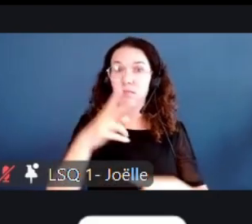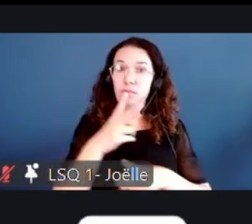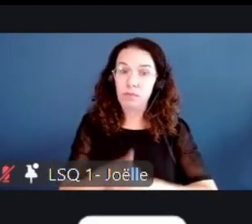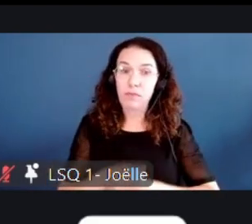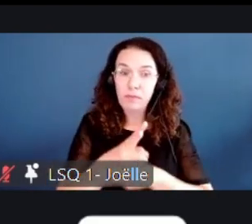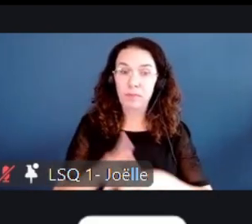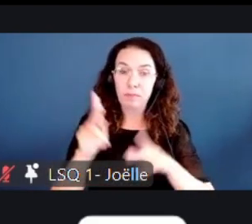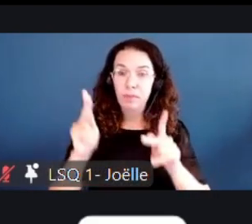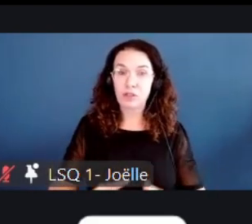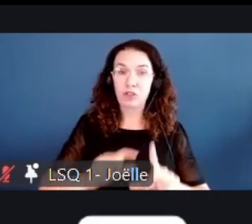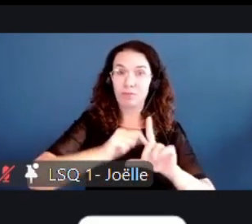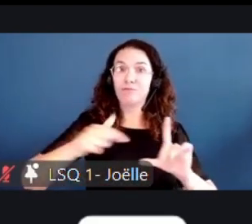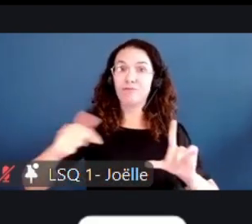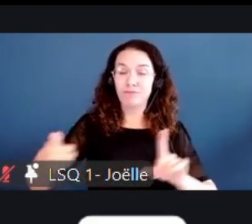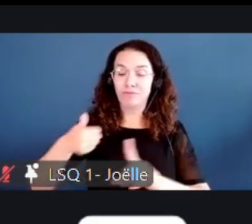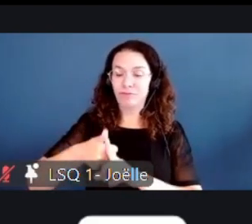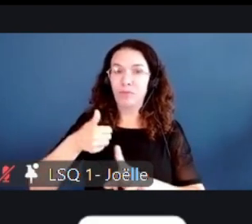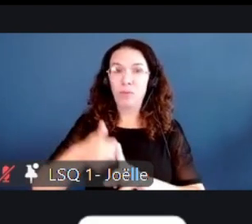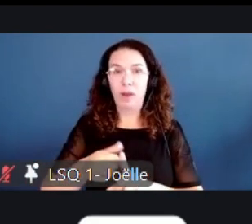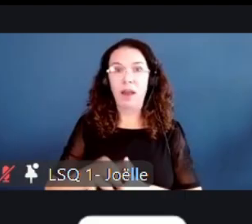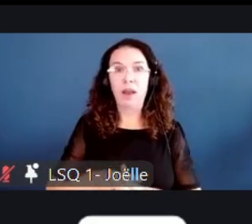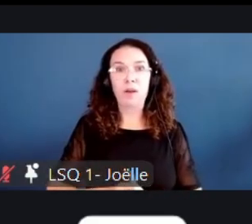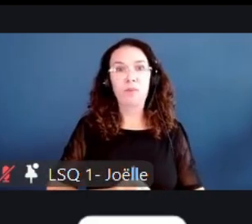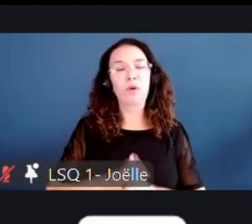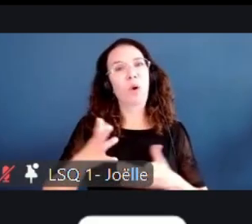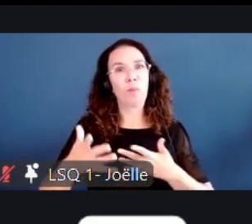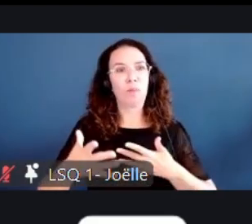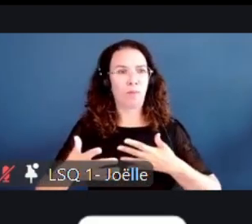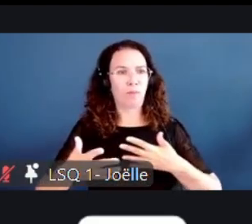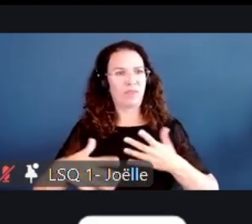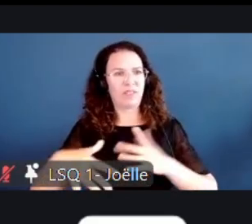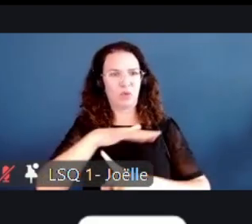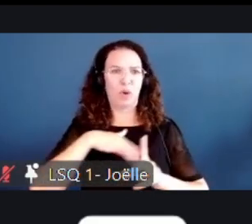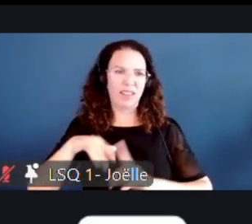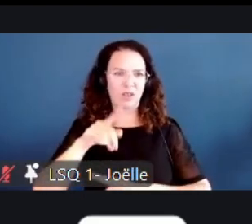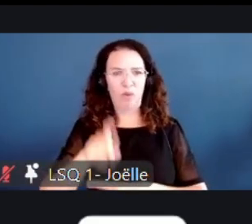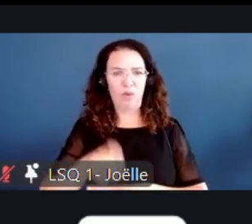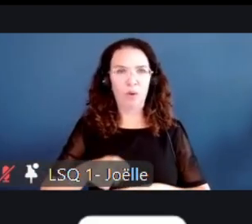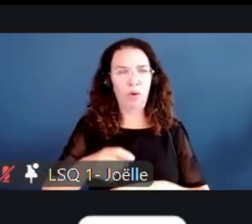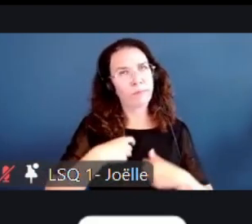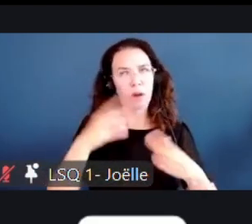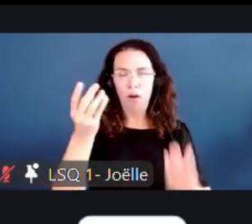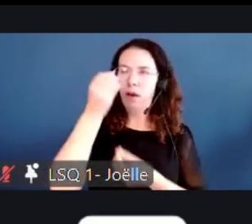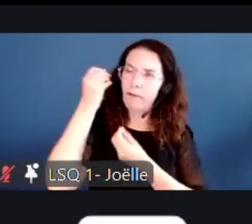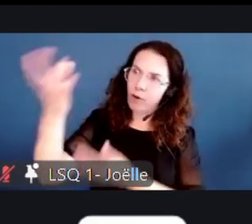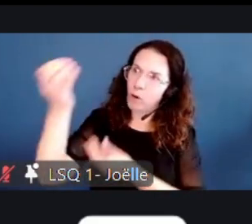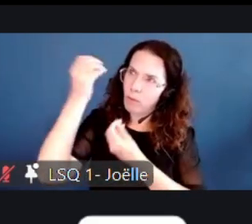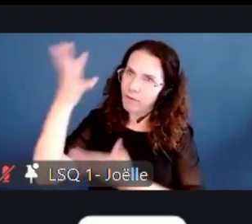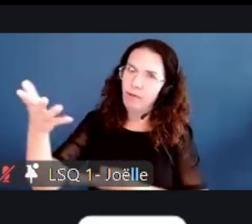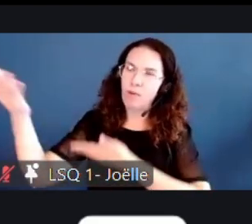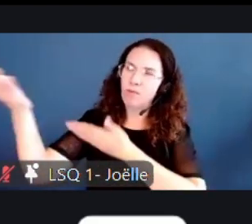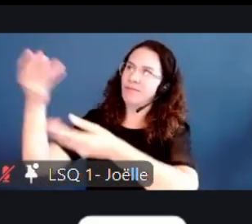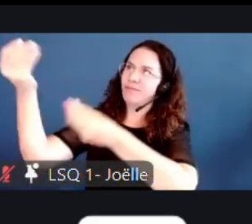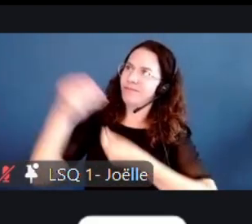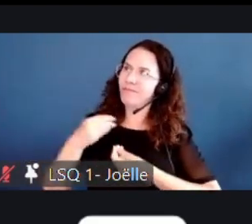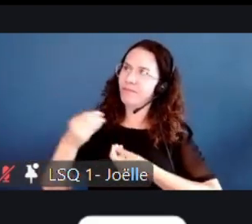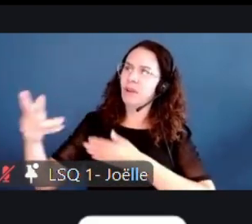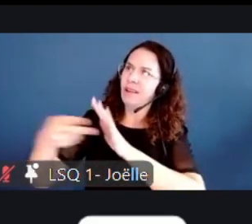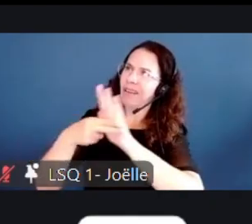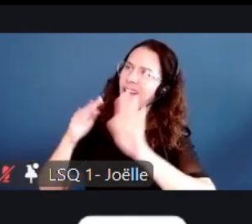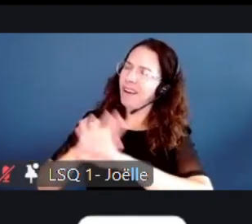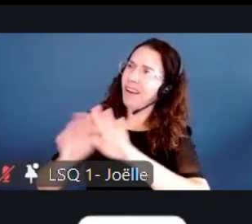de LGBTQIA+ sont souvent placées dans une position où elles doivent éduquer les prestataires et gérer la